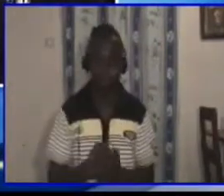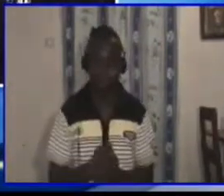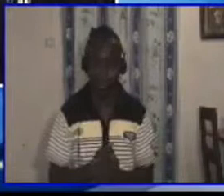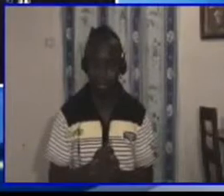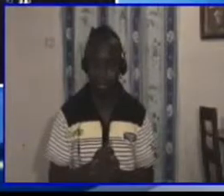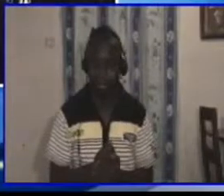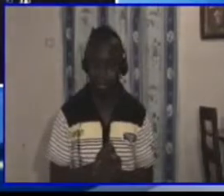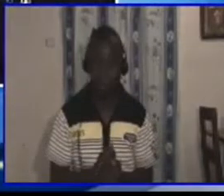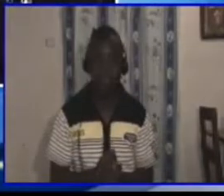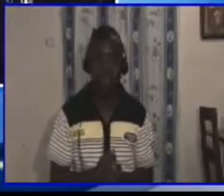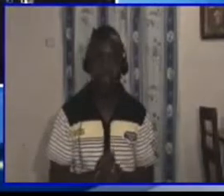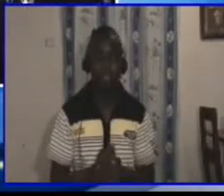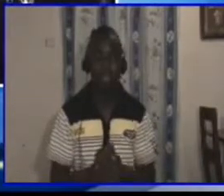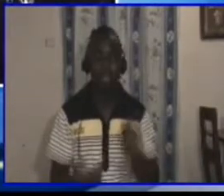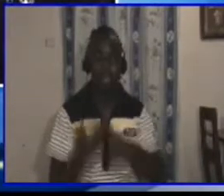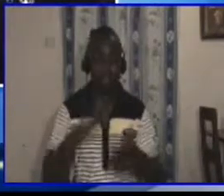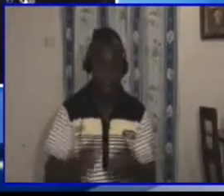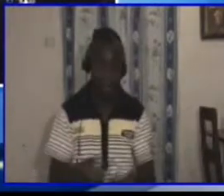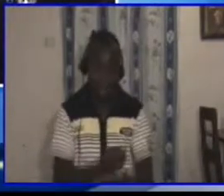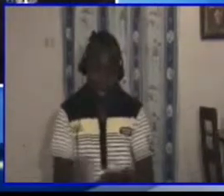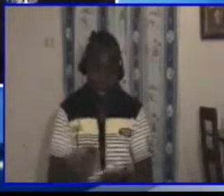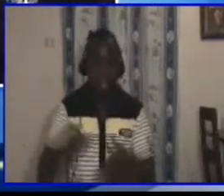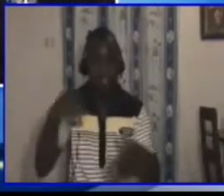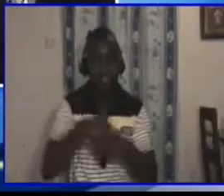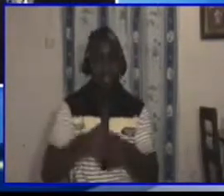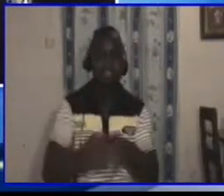è il padre siamo 1